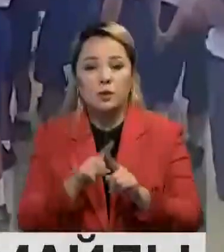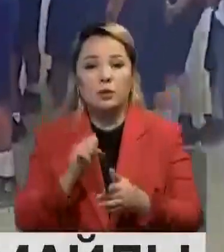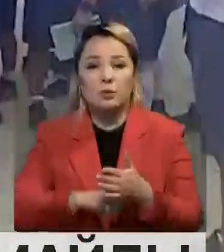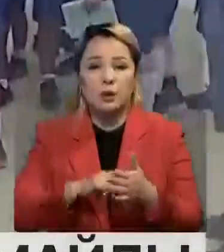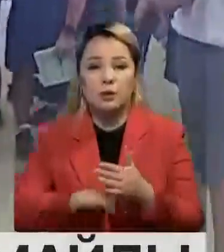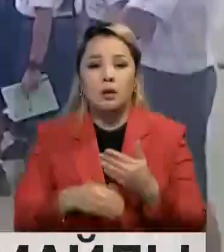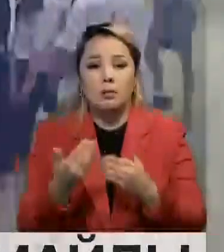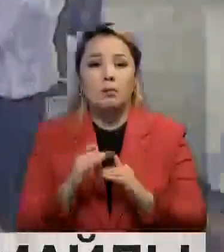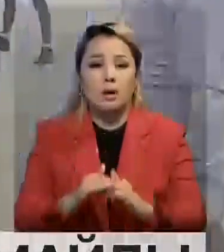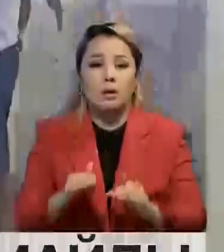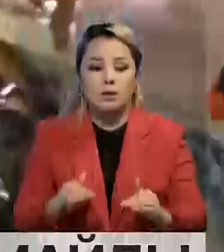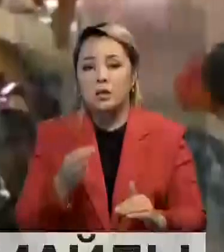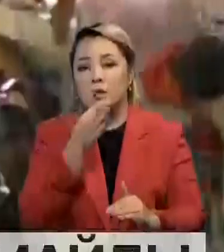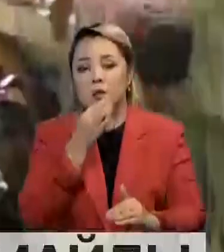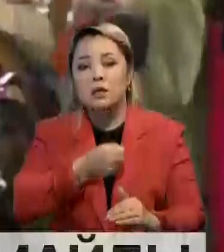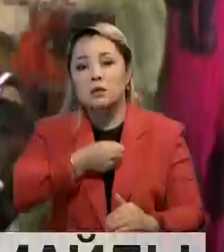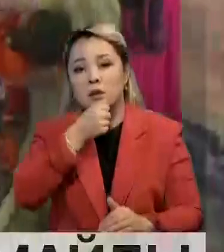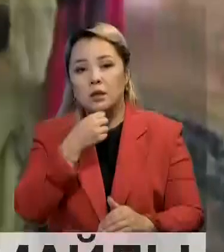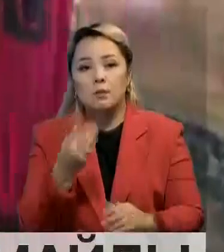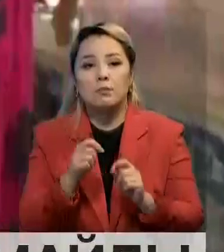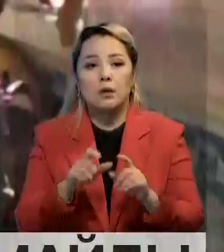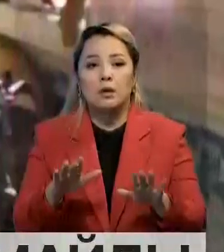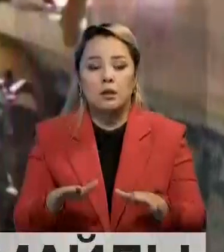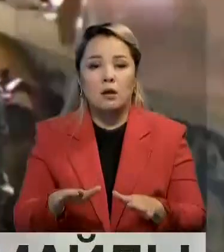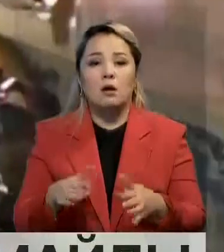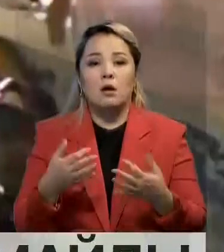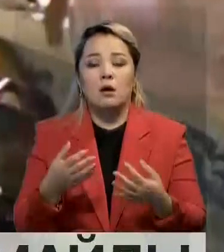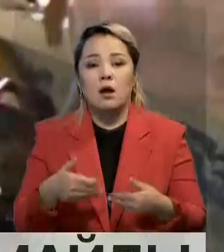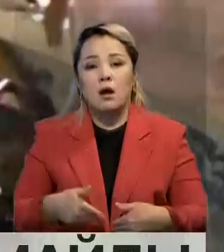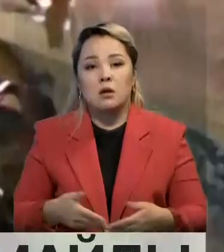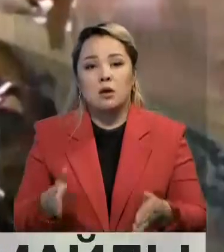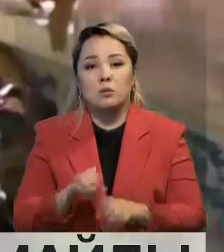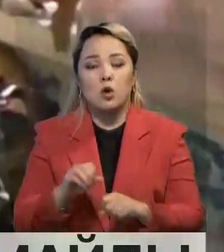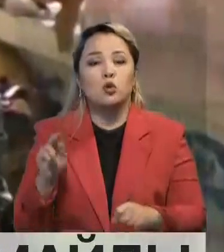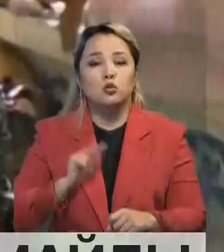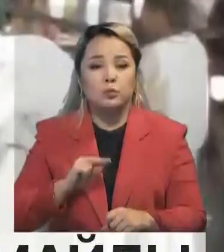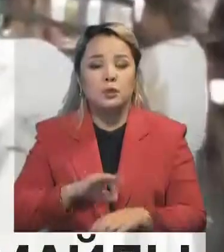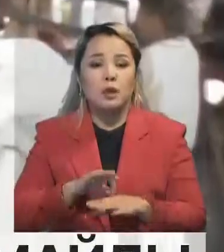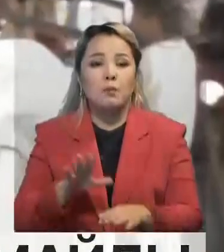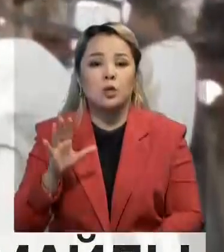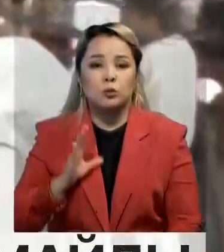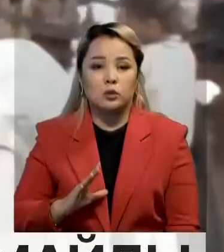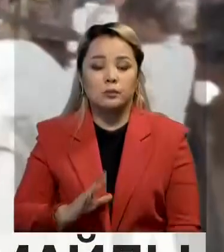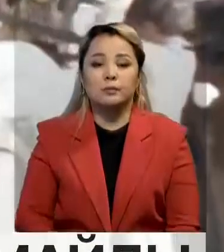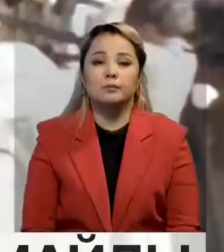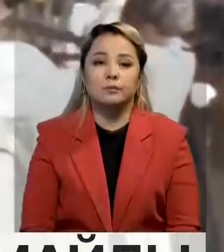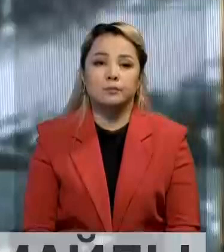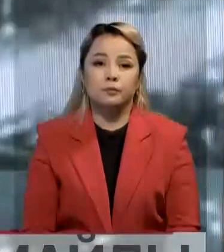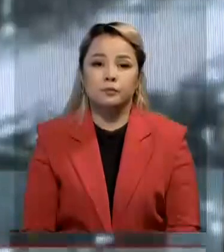елдерде балалар ерте есейіп, мектептің орнына аш қалмау үшін жұмыс істеуге мәжбүр.